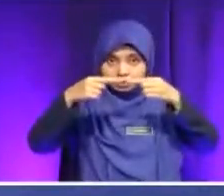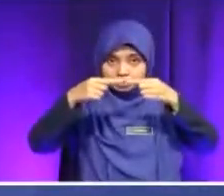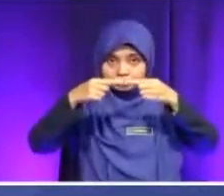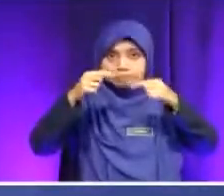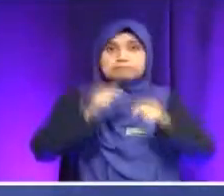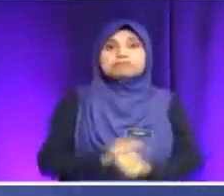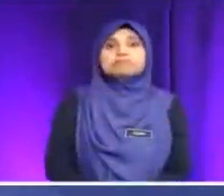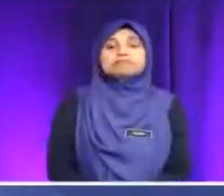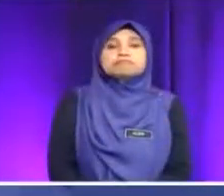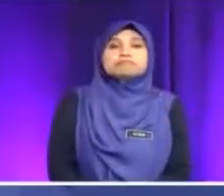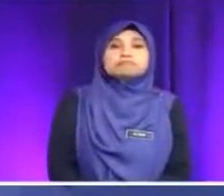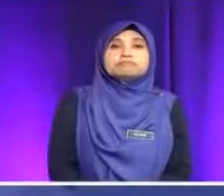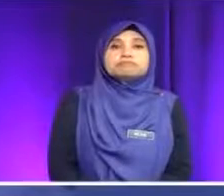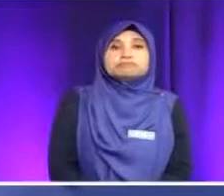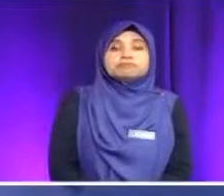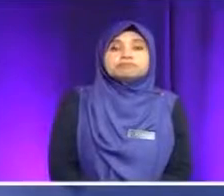sego